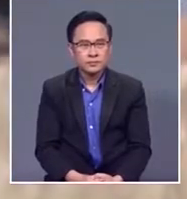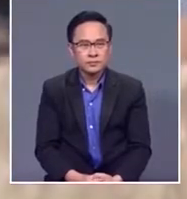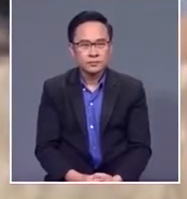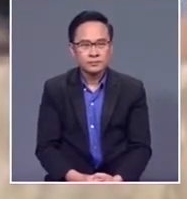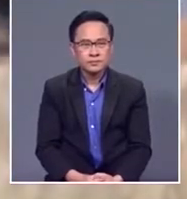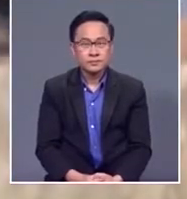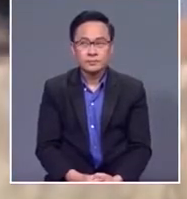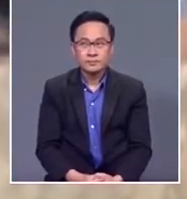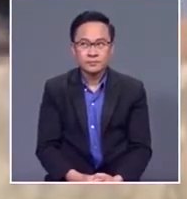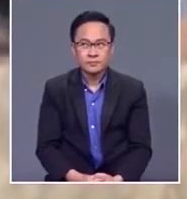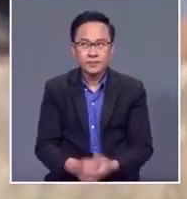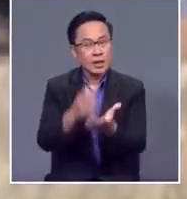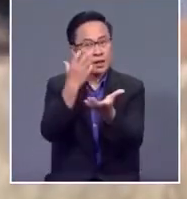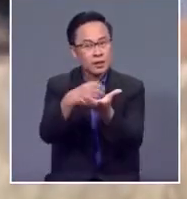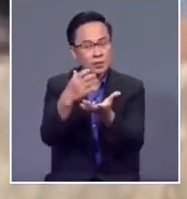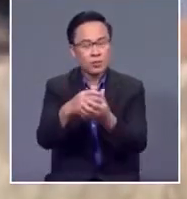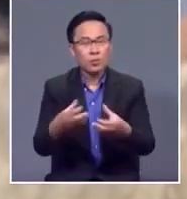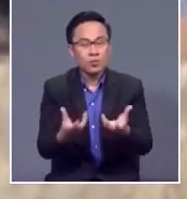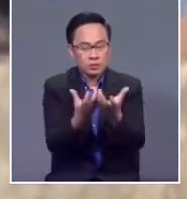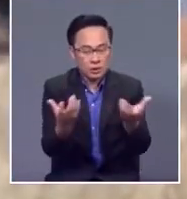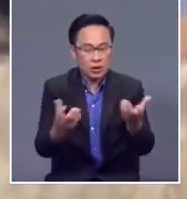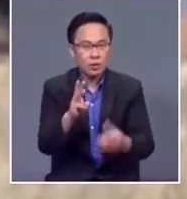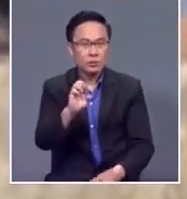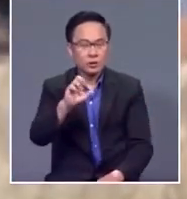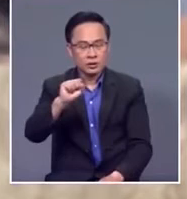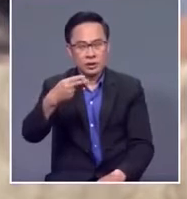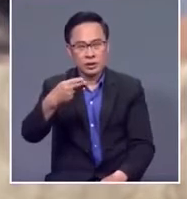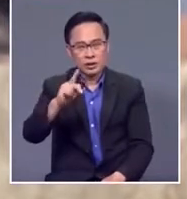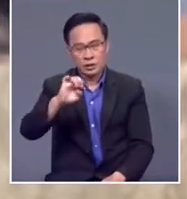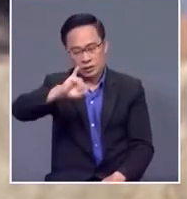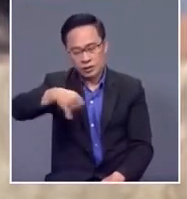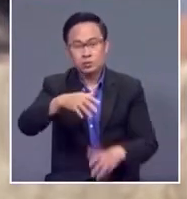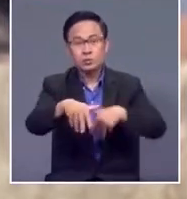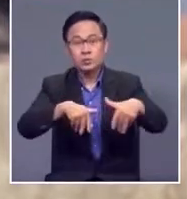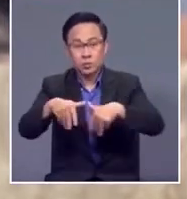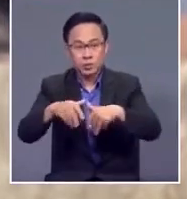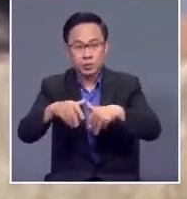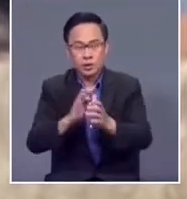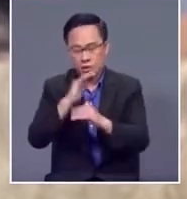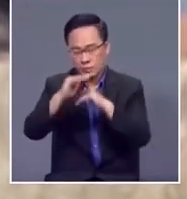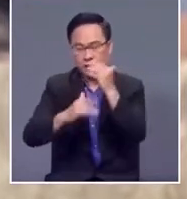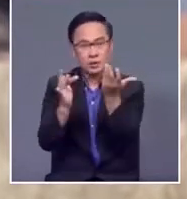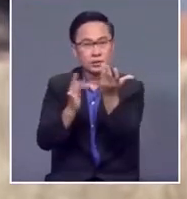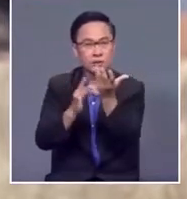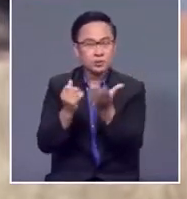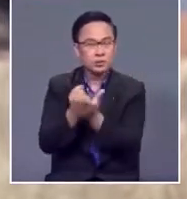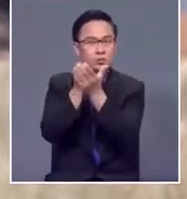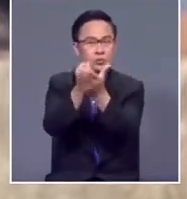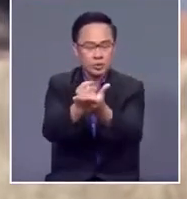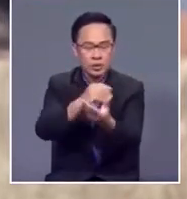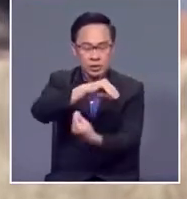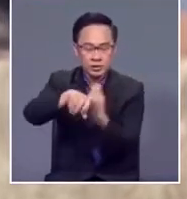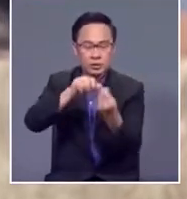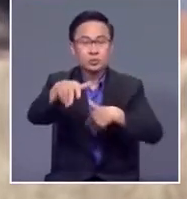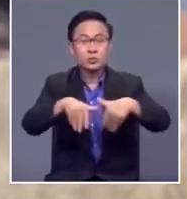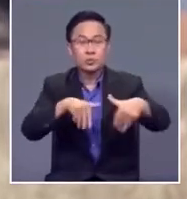จากเรื่องราวของวิสาหกิจชุมชนการพัฒนาผลิตภัณฑ์ทรัพยากรชีวภาพเพื่อเศรษฐกิจชุมชนบ้านส้มซ่านะคะเราได้เห็นผลิตภัณฑ์มากม